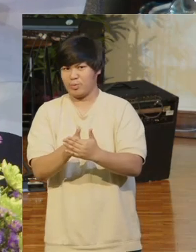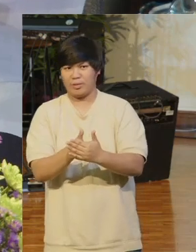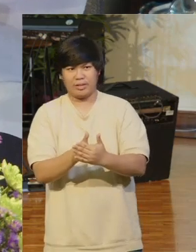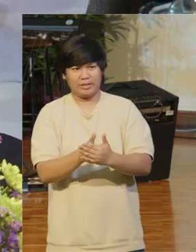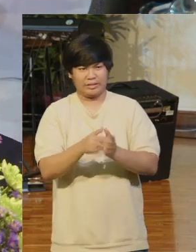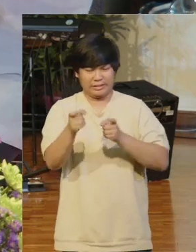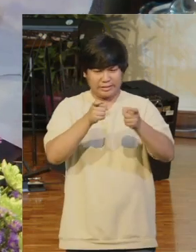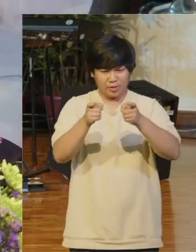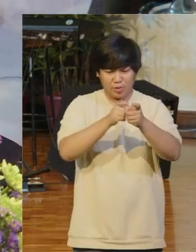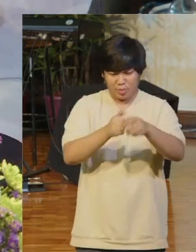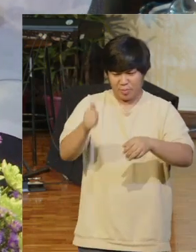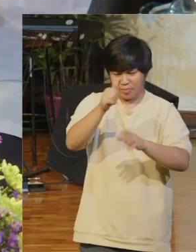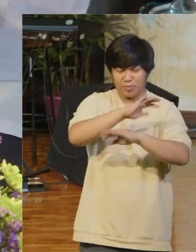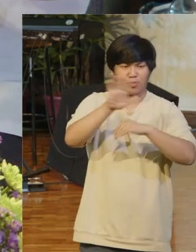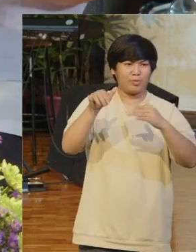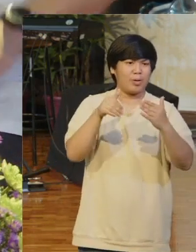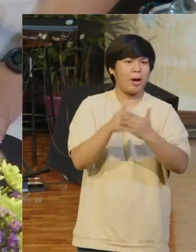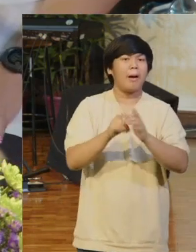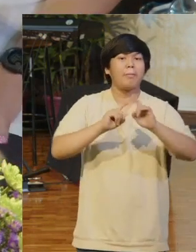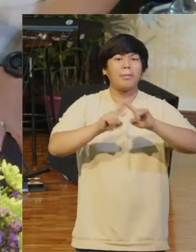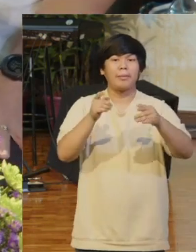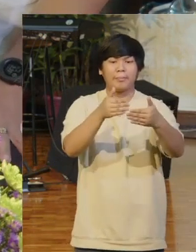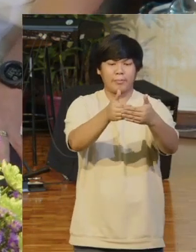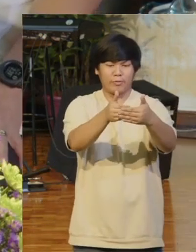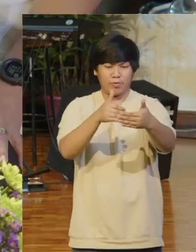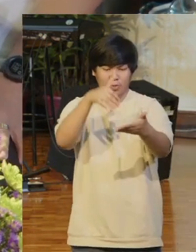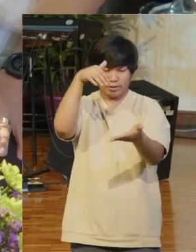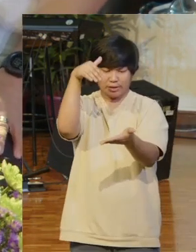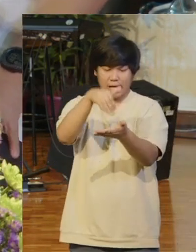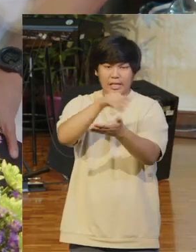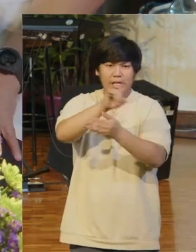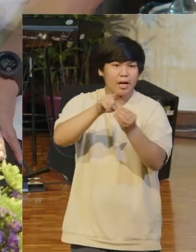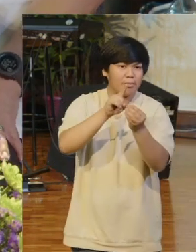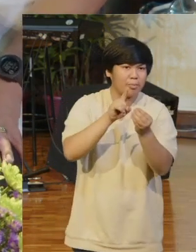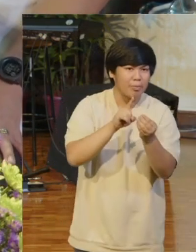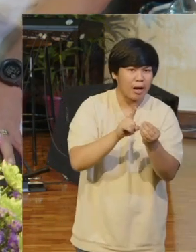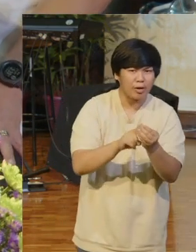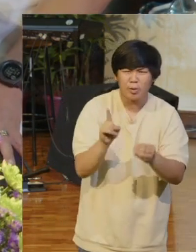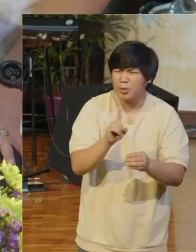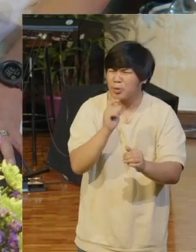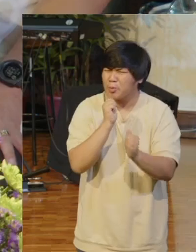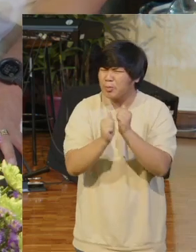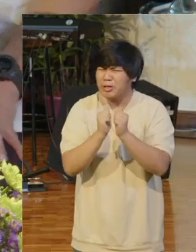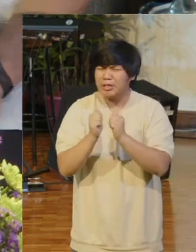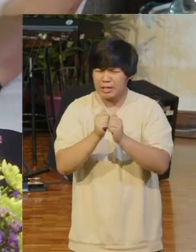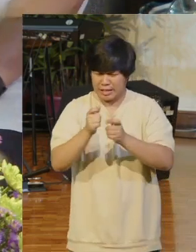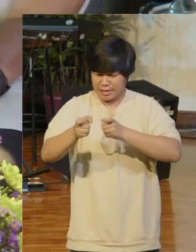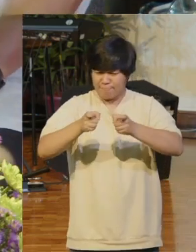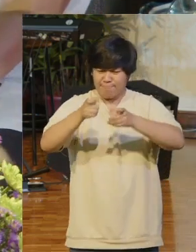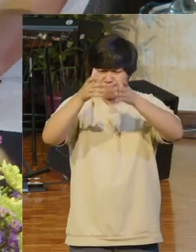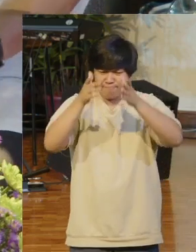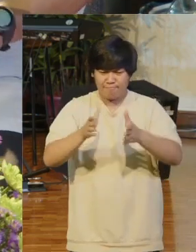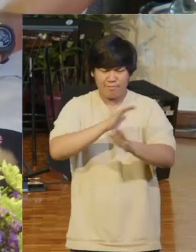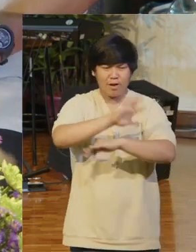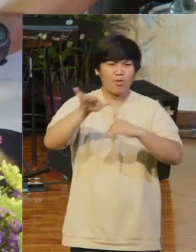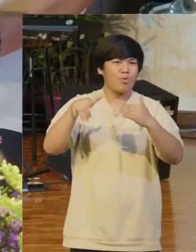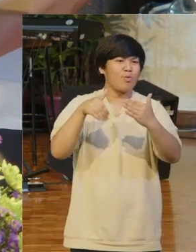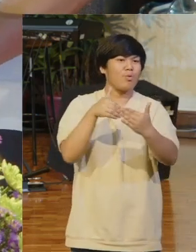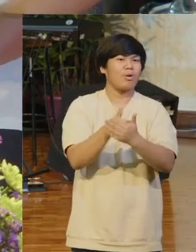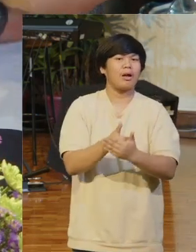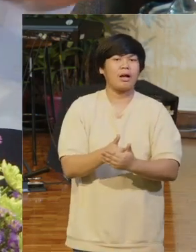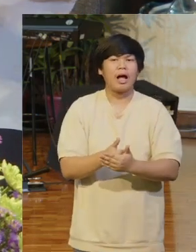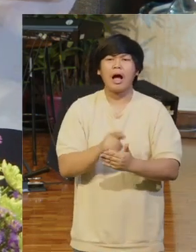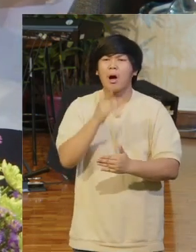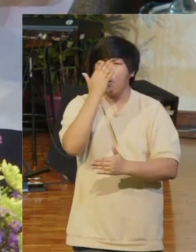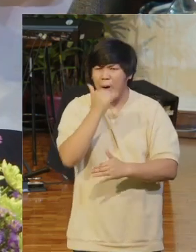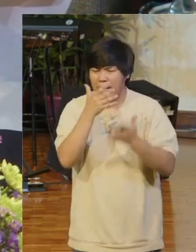ng sovereignty. Pero bago natin aralin ang ibig sabihin ng sovereignty, ang kahulugan nito